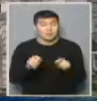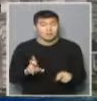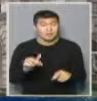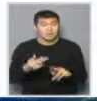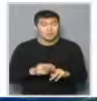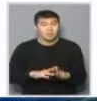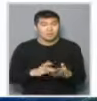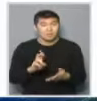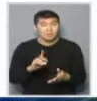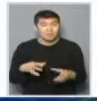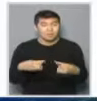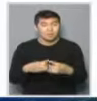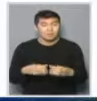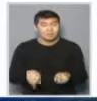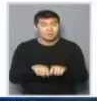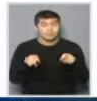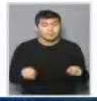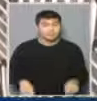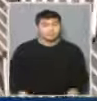бельгийской биофармацевтической платформой.